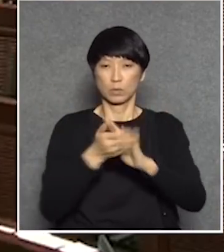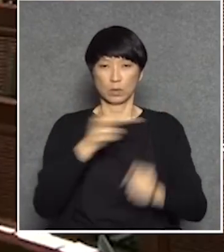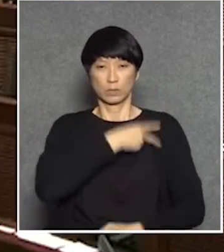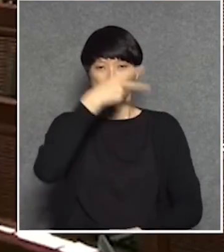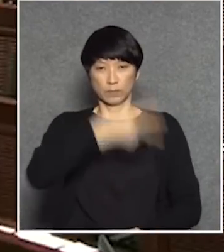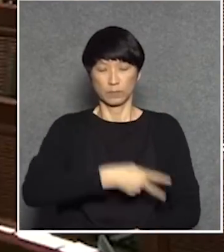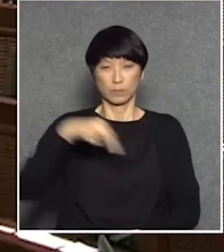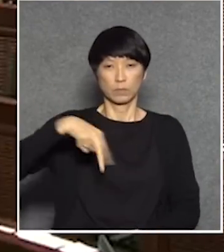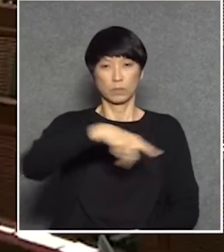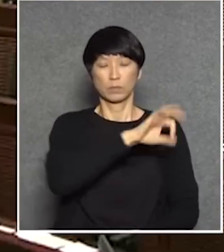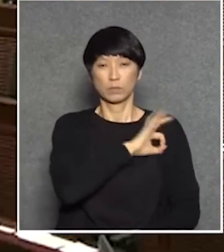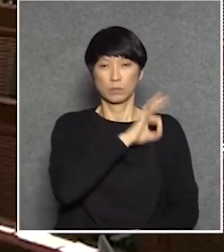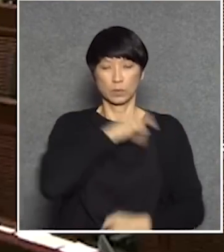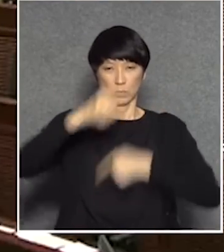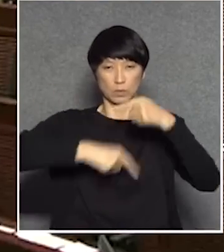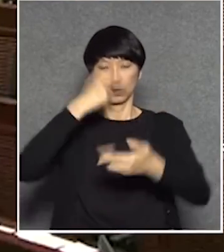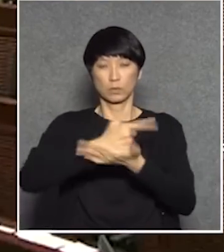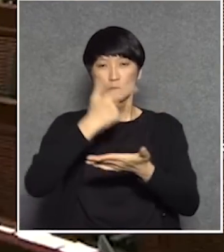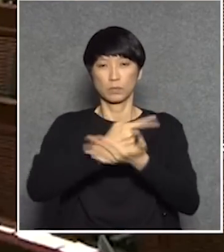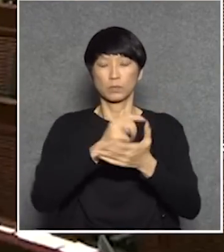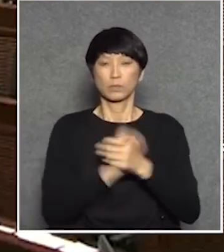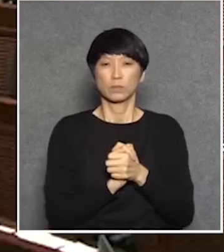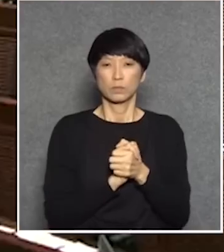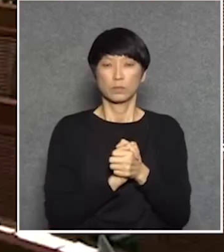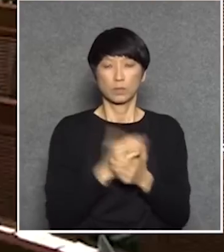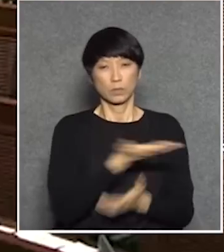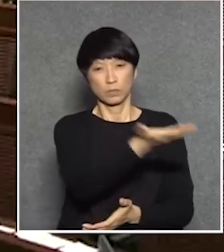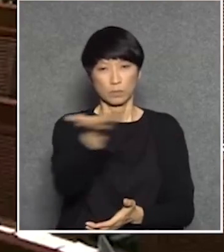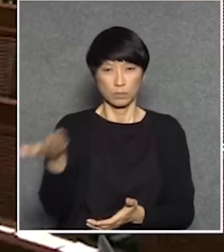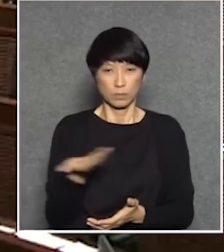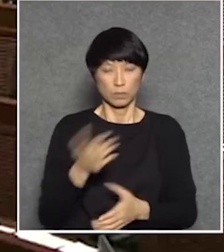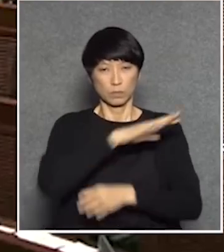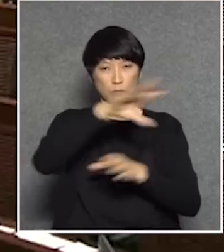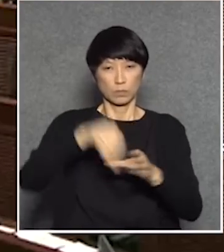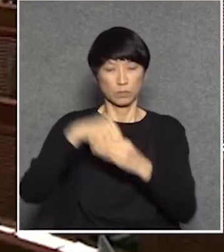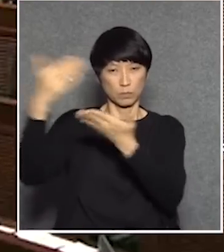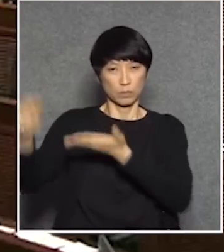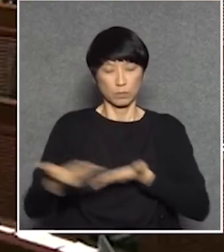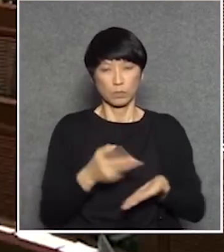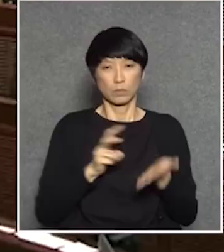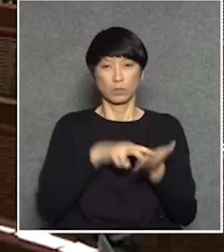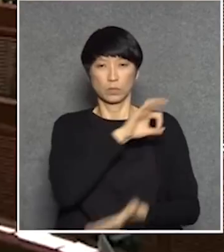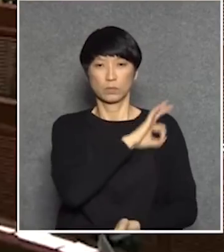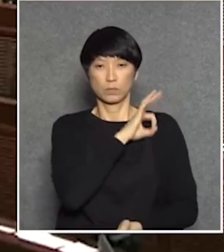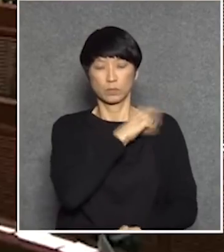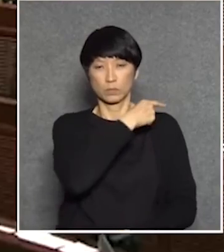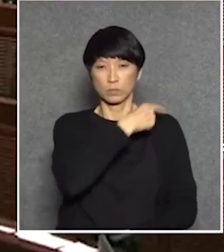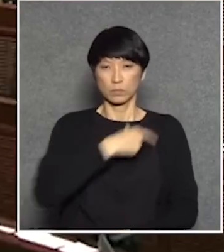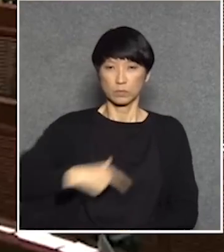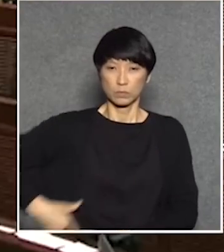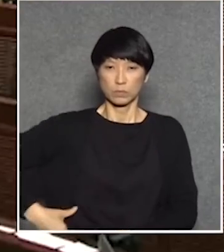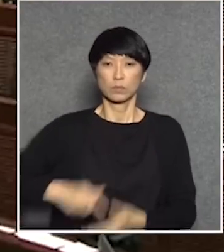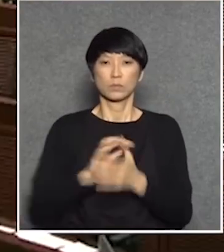這個行政會議裏面就要傾嘅。咁佢亦都容納各方面嘅人士啊，亦都有我哋立法會嘅即係議員